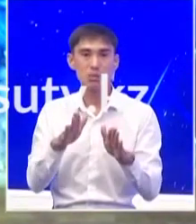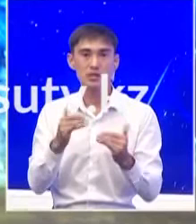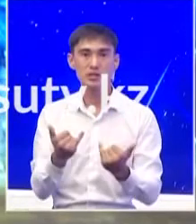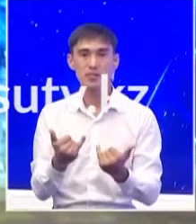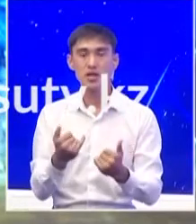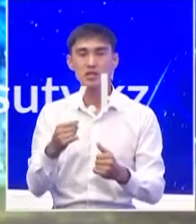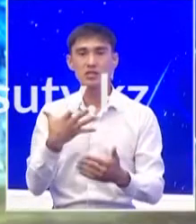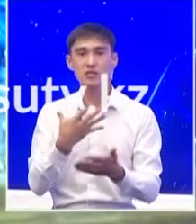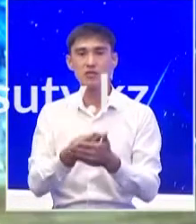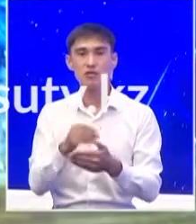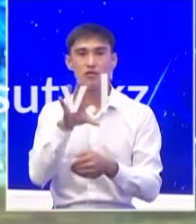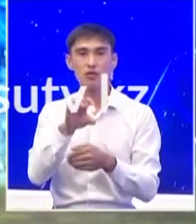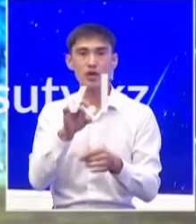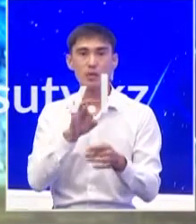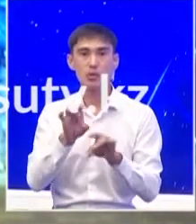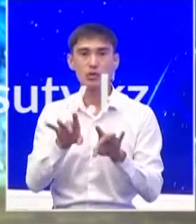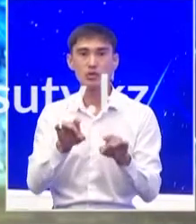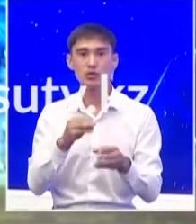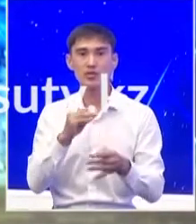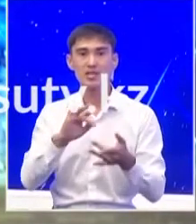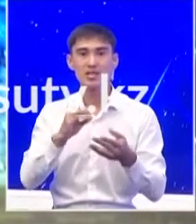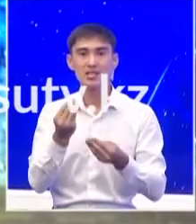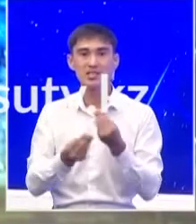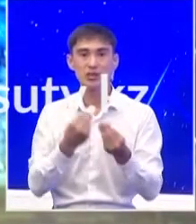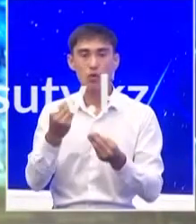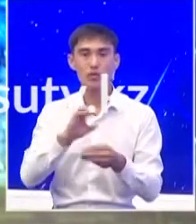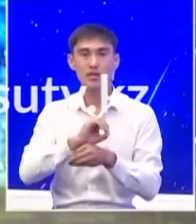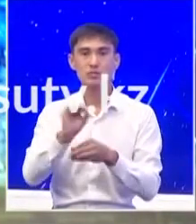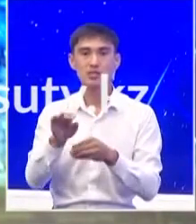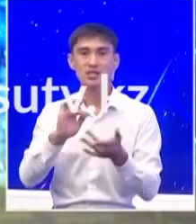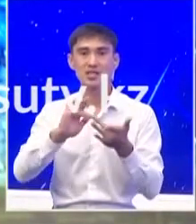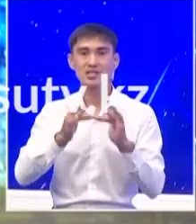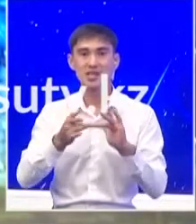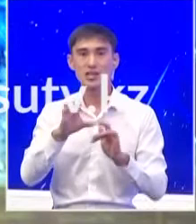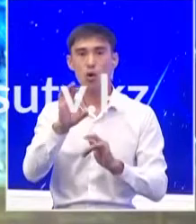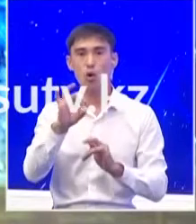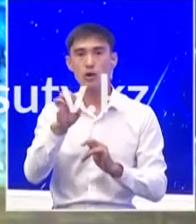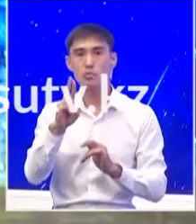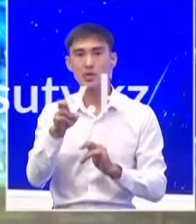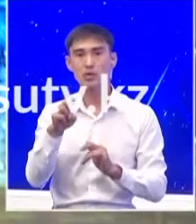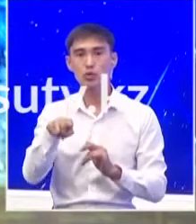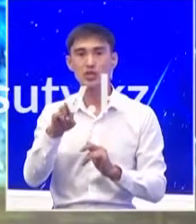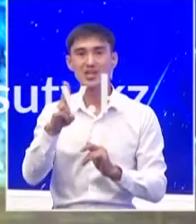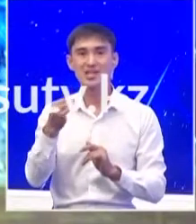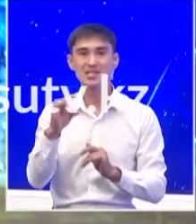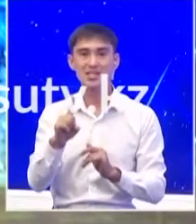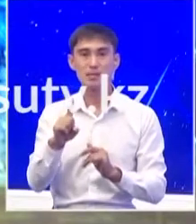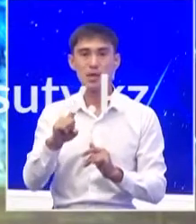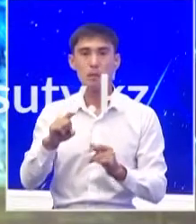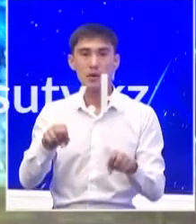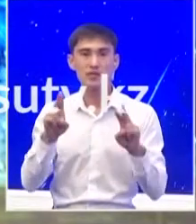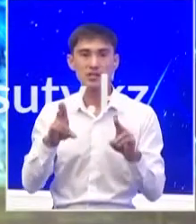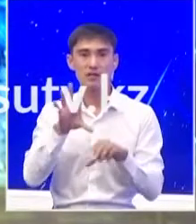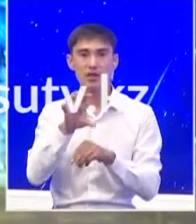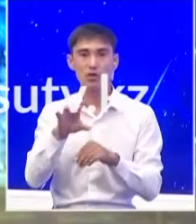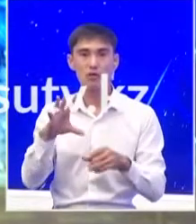Свой фоторепортаж по итогам игр он разместил на сайте olympic.kz. Профессиональный фотограф, автор